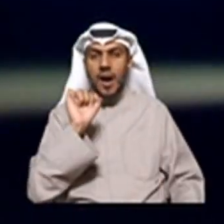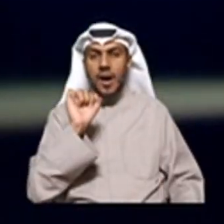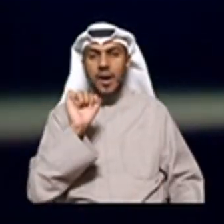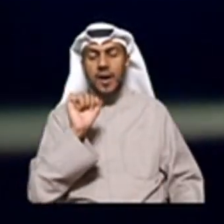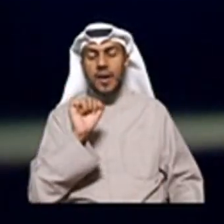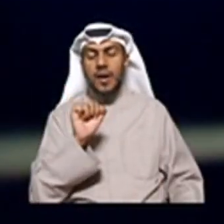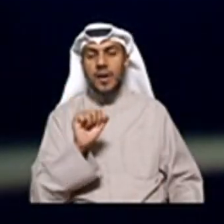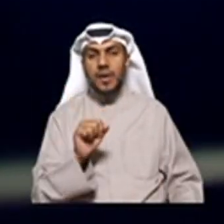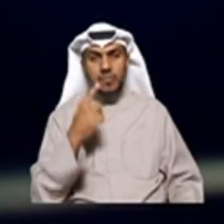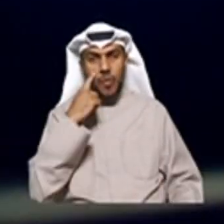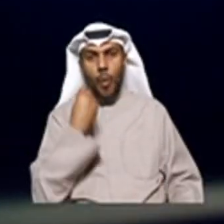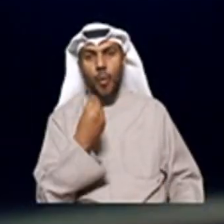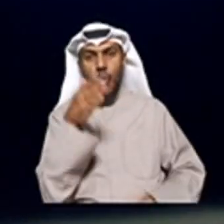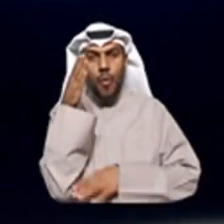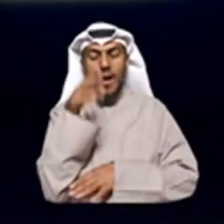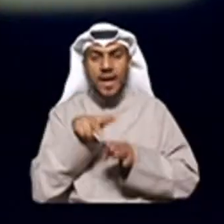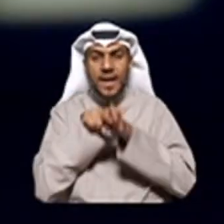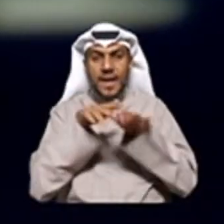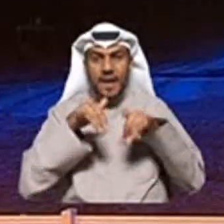الجواد العربي في بيت العرب.